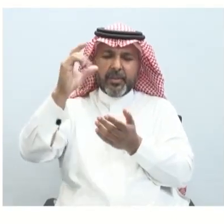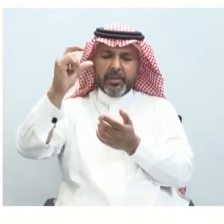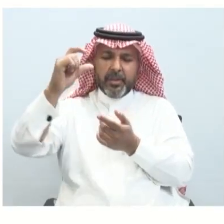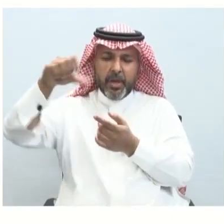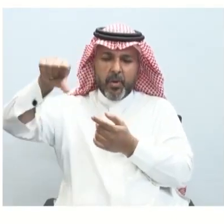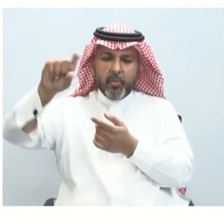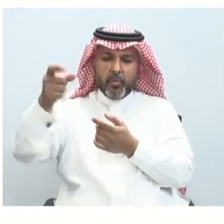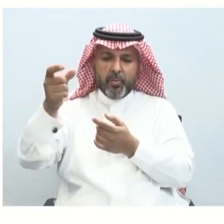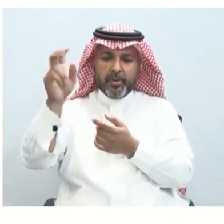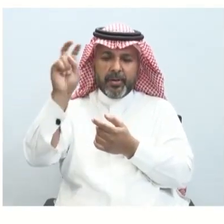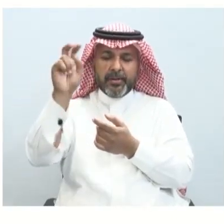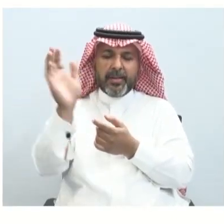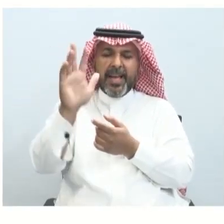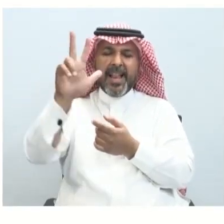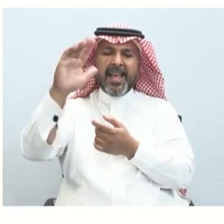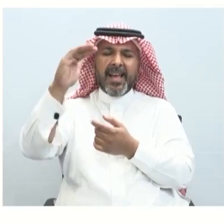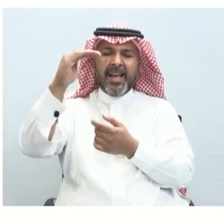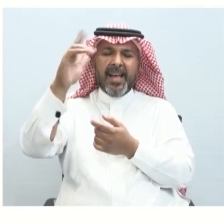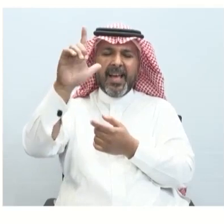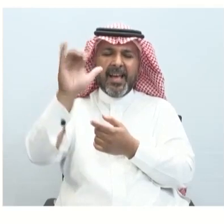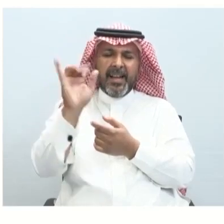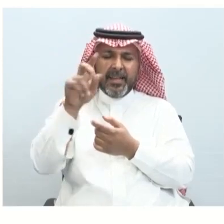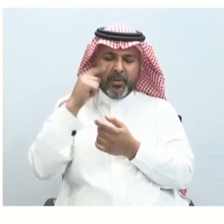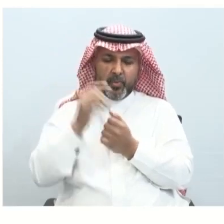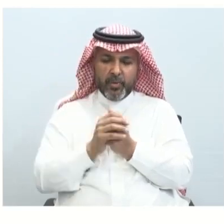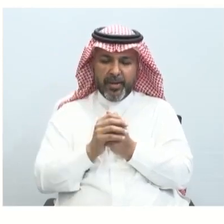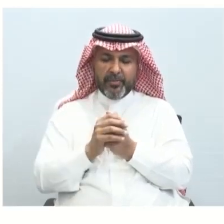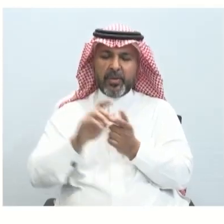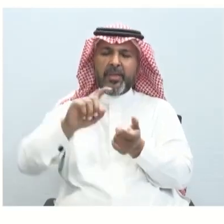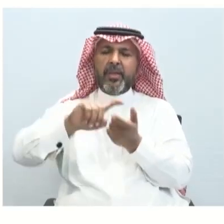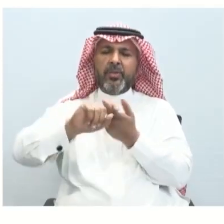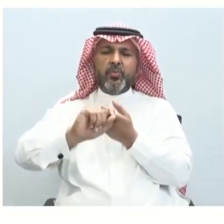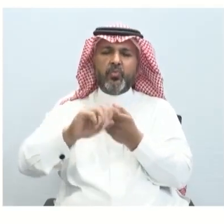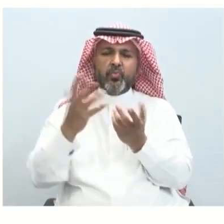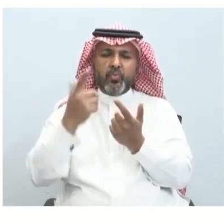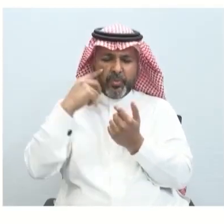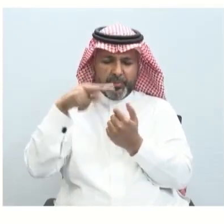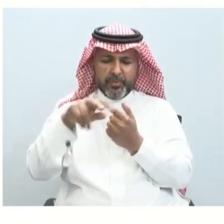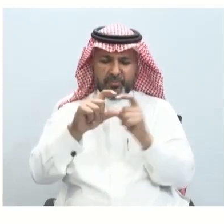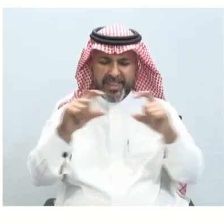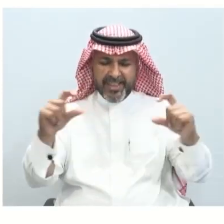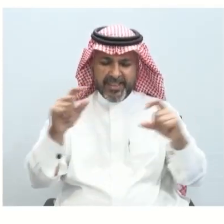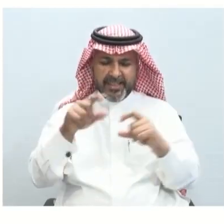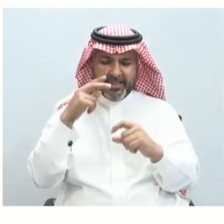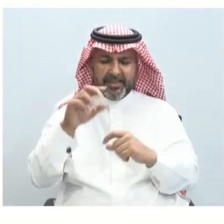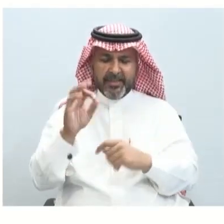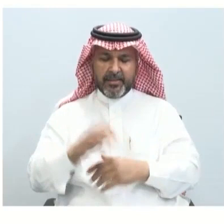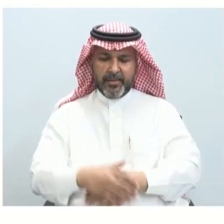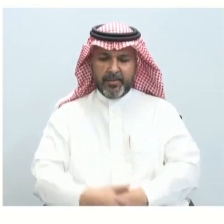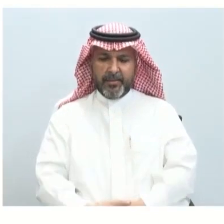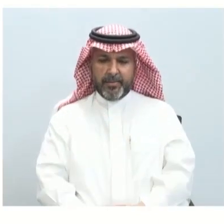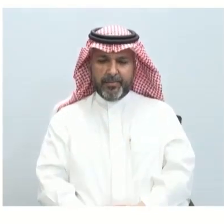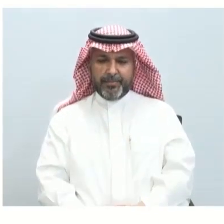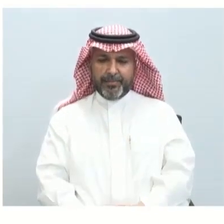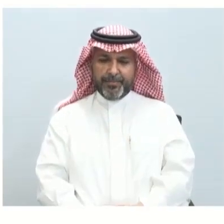عشوائي غير منظم لانها تقضي وقتا اقل في هذا الطور البيني في